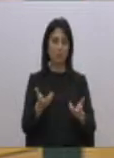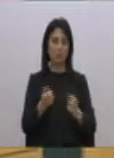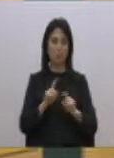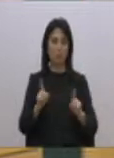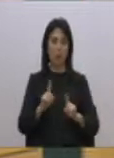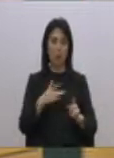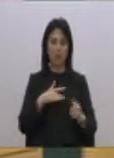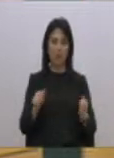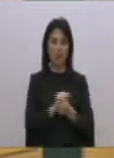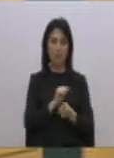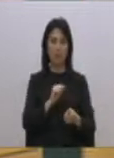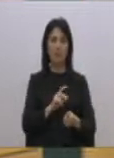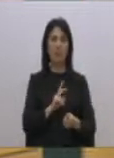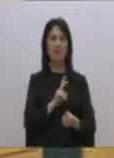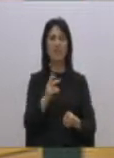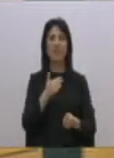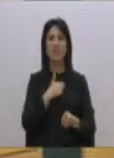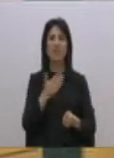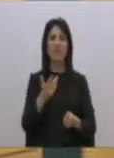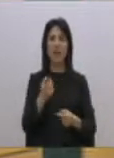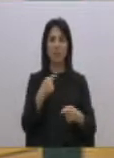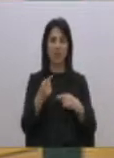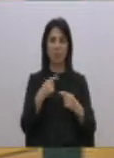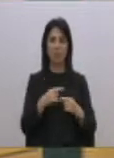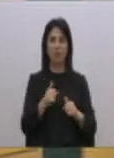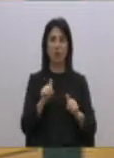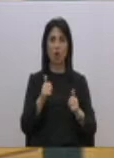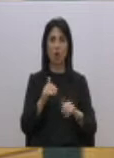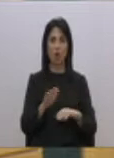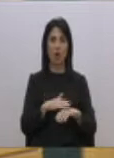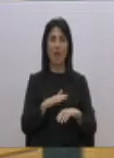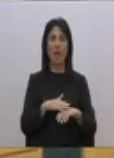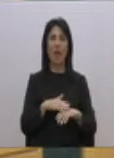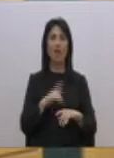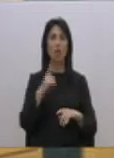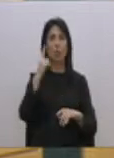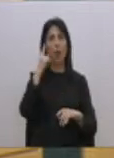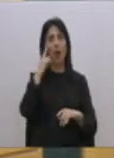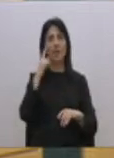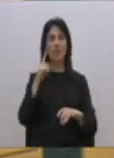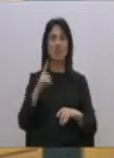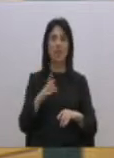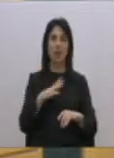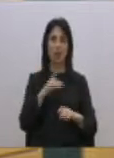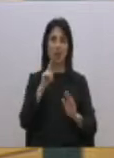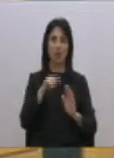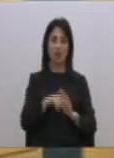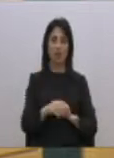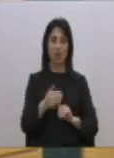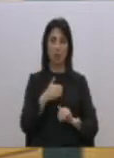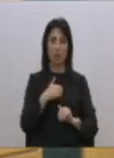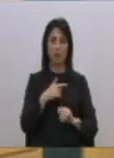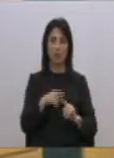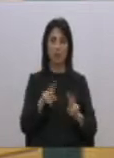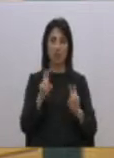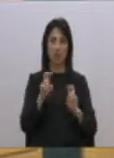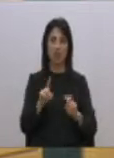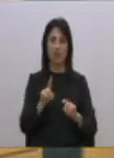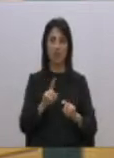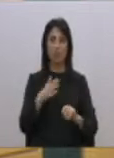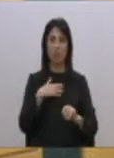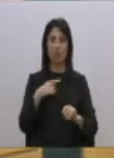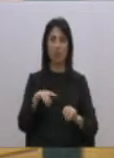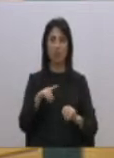მიუღებელია, ვისგანაც არ უნდა მომდინარეობდეს და კეთილშობილურიც არ უნდა იყოს ჩარევის სურვილი. ეს ნიშნავს იმას, რომ